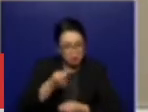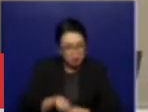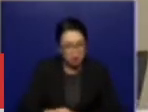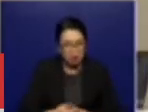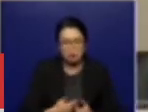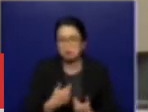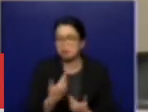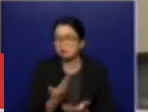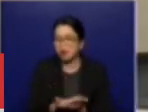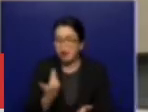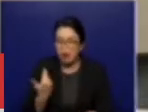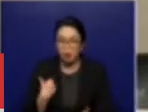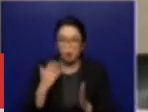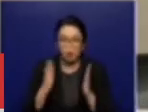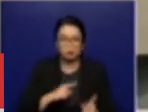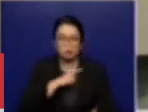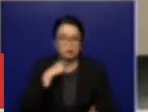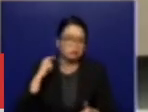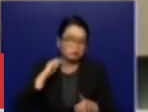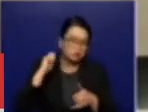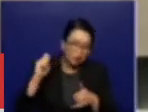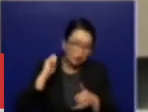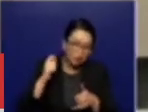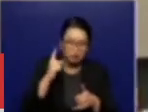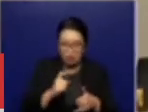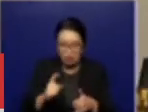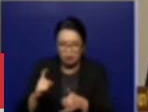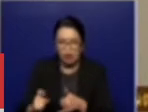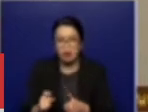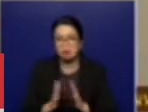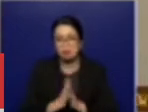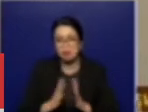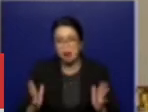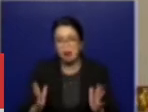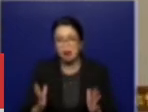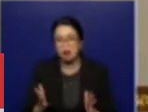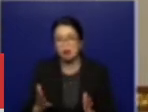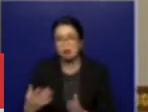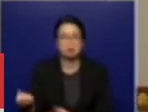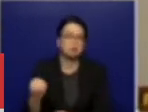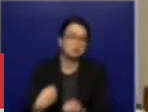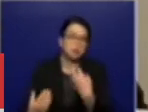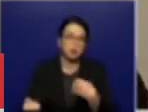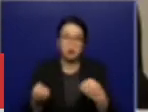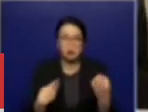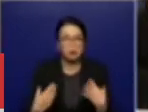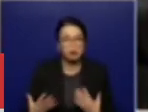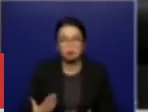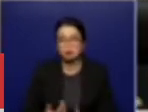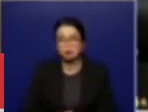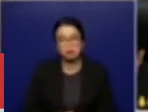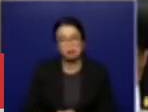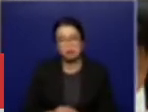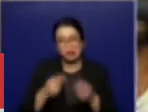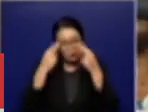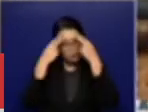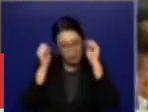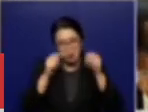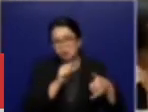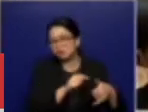ไม่เว้นแต่ละวันใครๆเขาก็บอกครับท่านประธานครับเขาบอกผมว่าท่านนายกเป็นคน